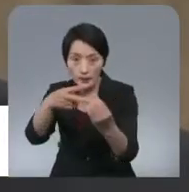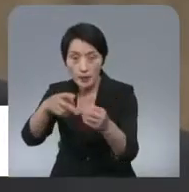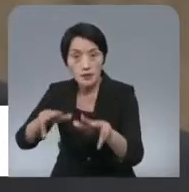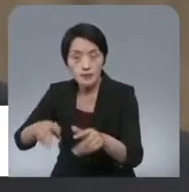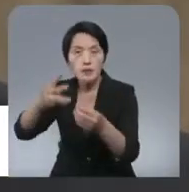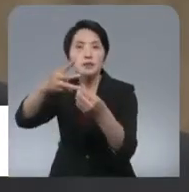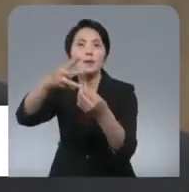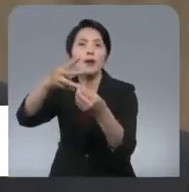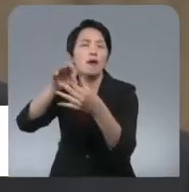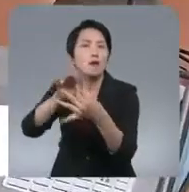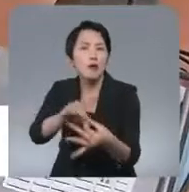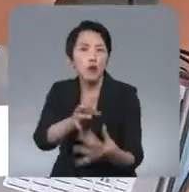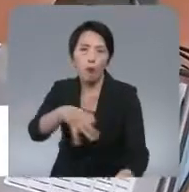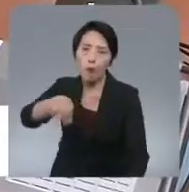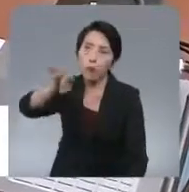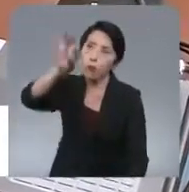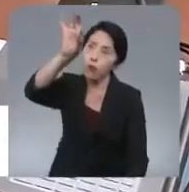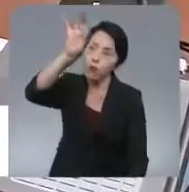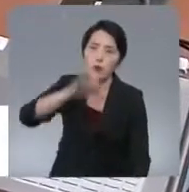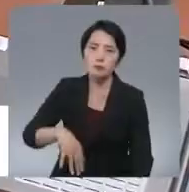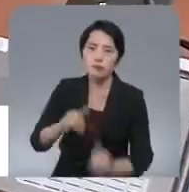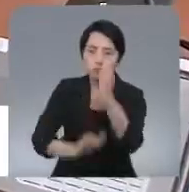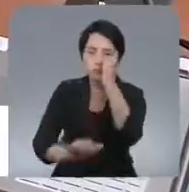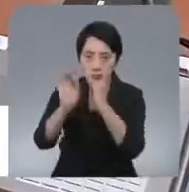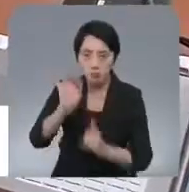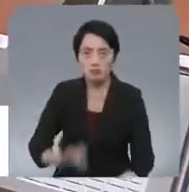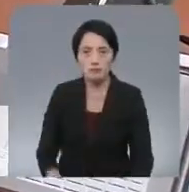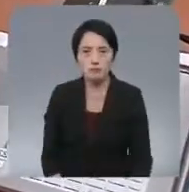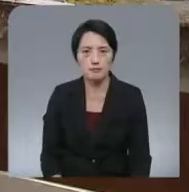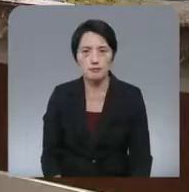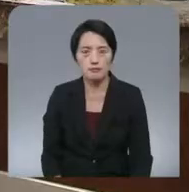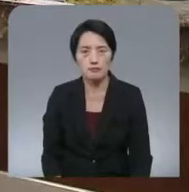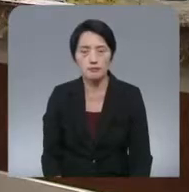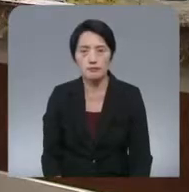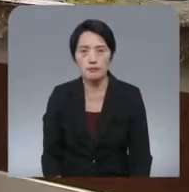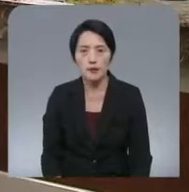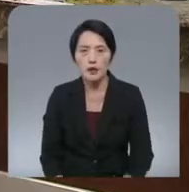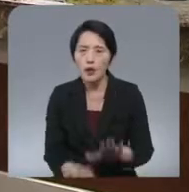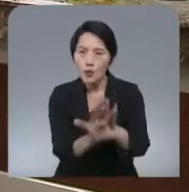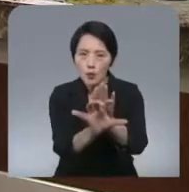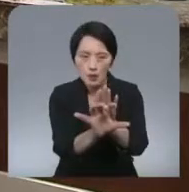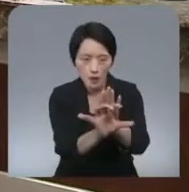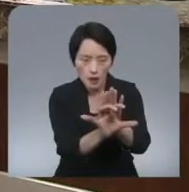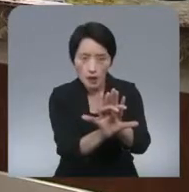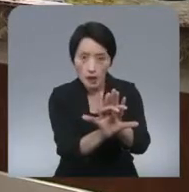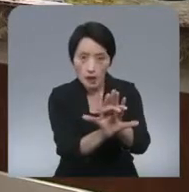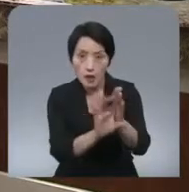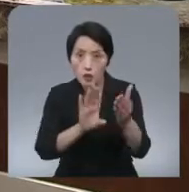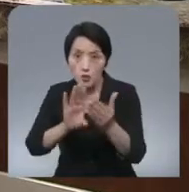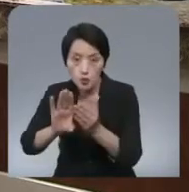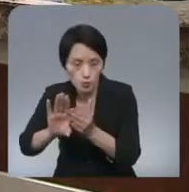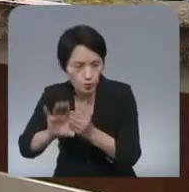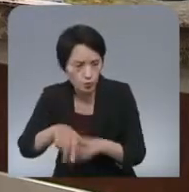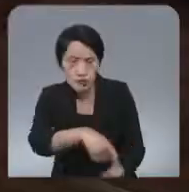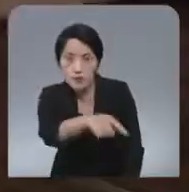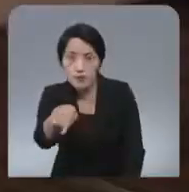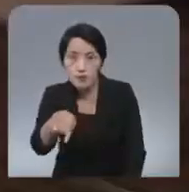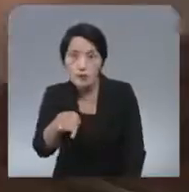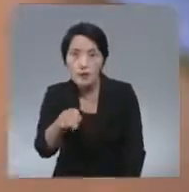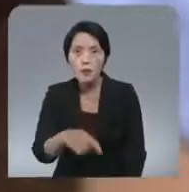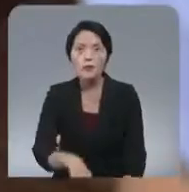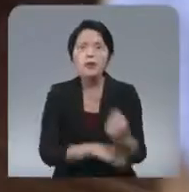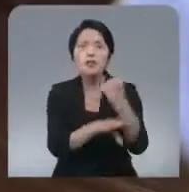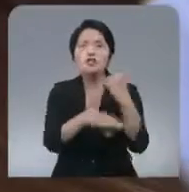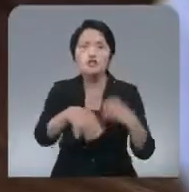3 lần liên tiếp kể từ sau khi Hàn Quốc áp dụng chế độ lãi suất cơ bản vào năm 1999 đồng thời đây cũng là lần đầu